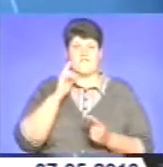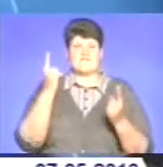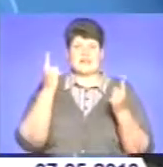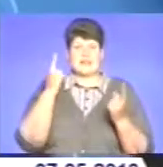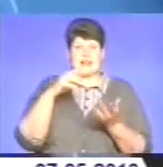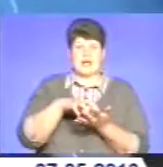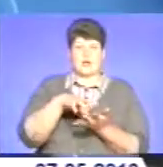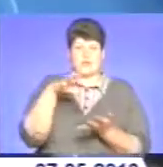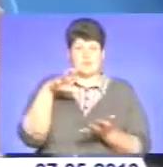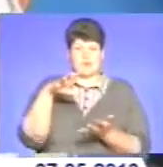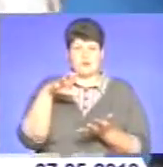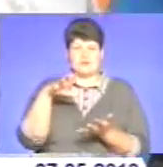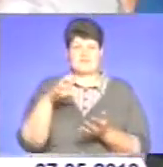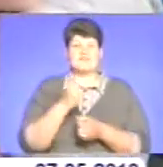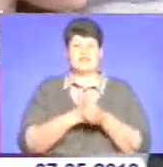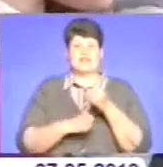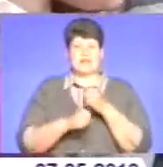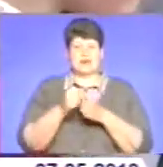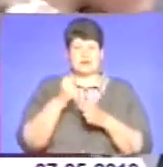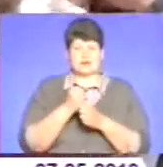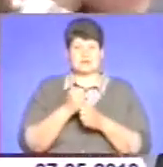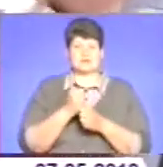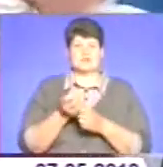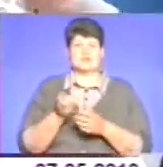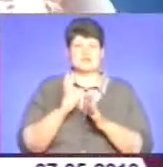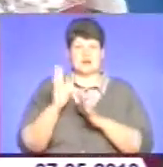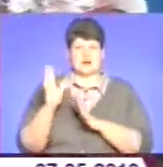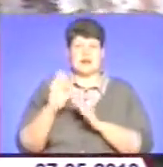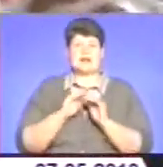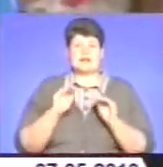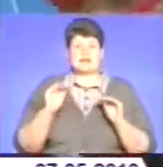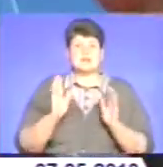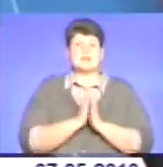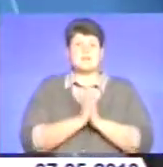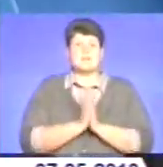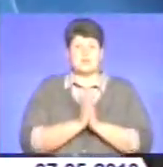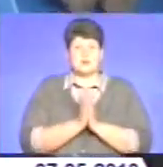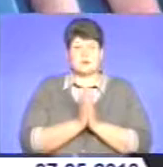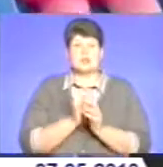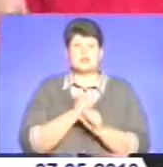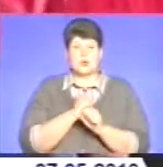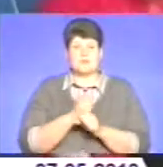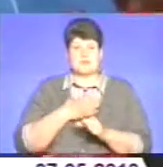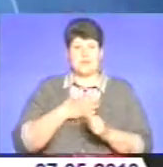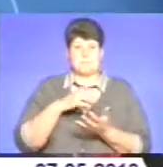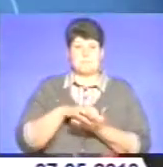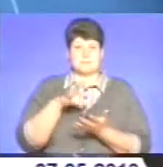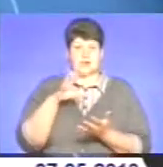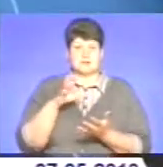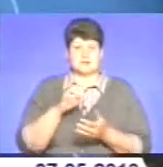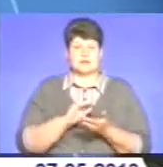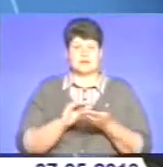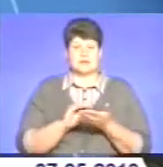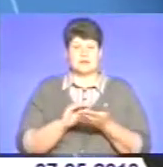паску, бо з Великодні надходиться, а діти просять, зробіть нам паску,